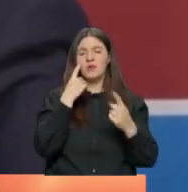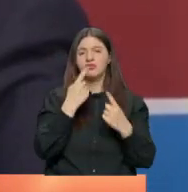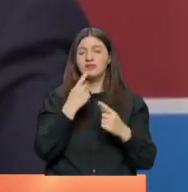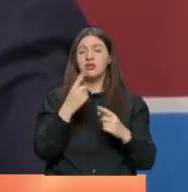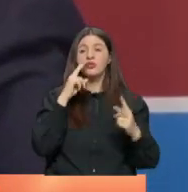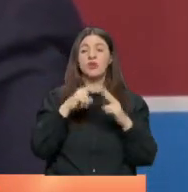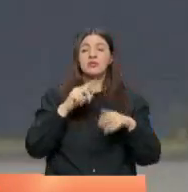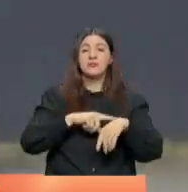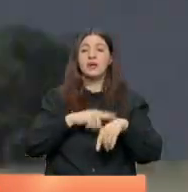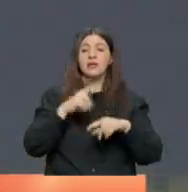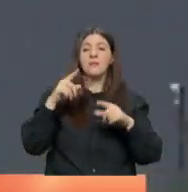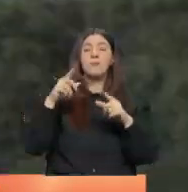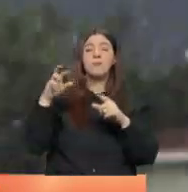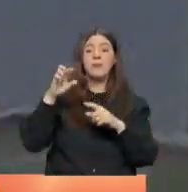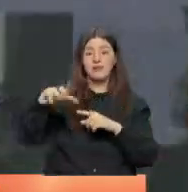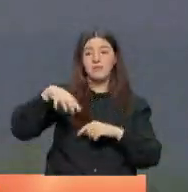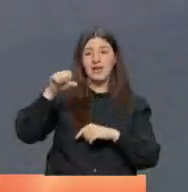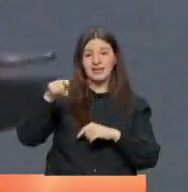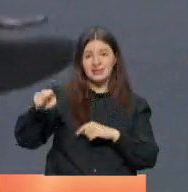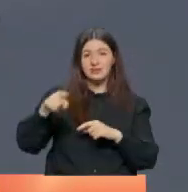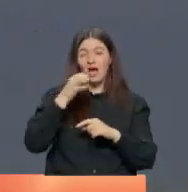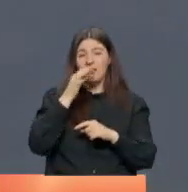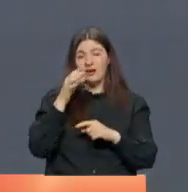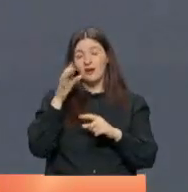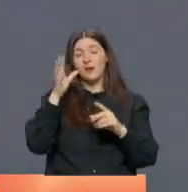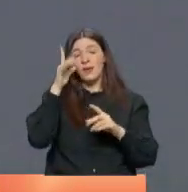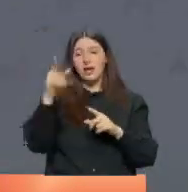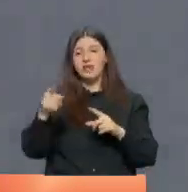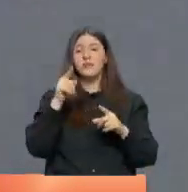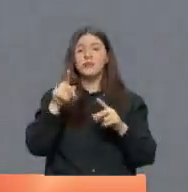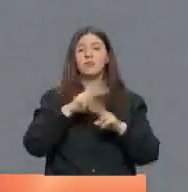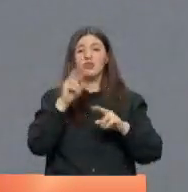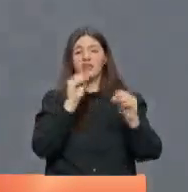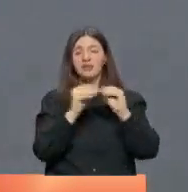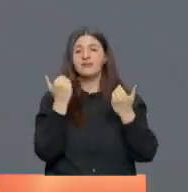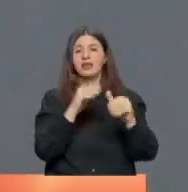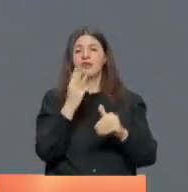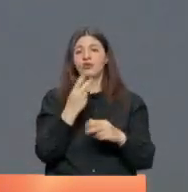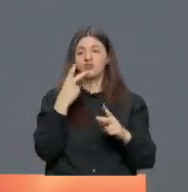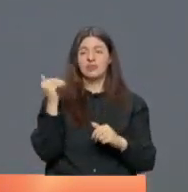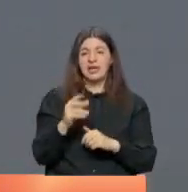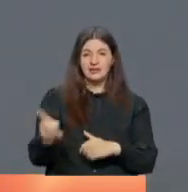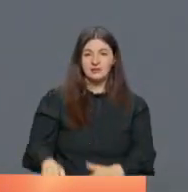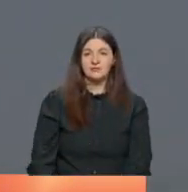görüşme sırasında Pentagon'dan ABD'nin Türkiye'nin F-16 modernizasyonunu desteklediği açıklaması geldi.